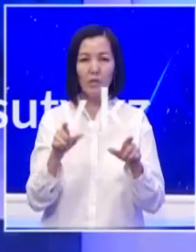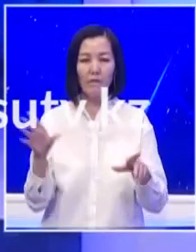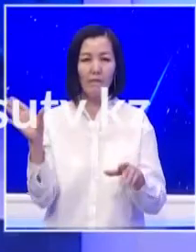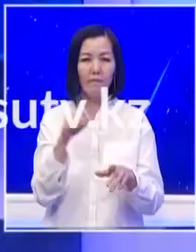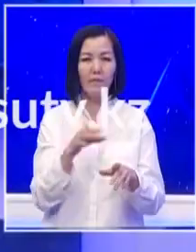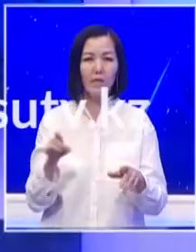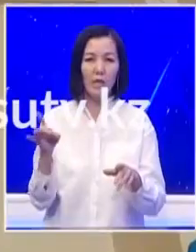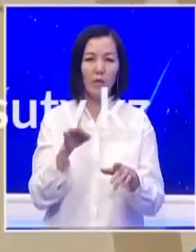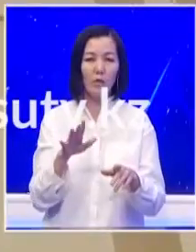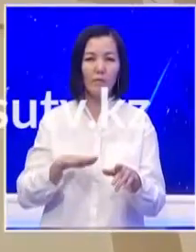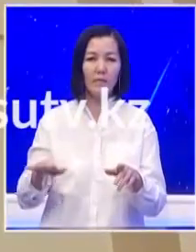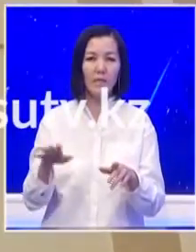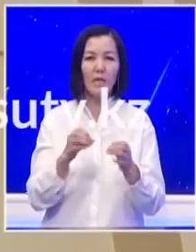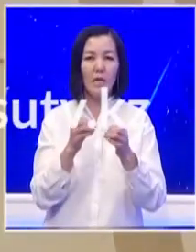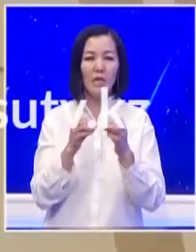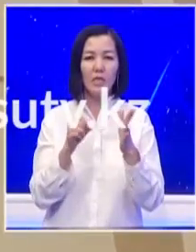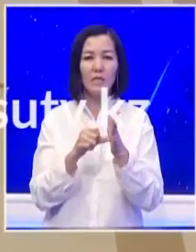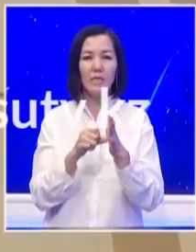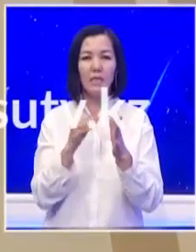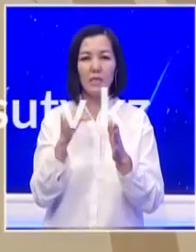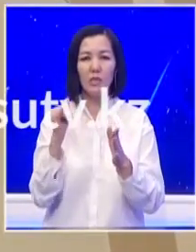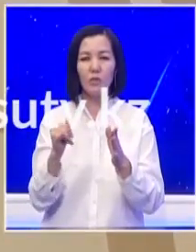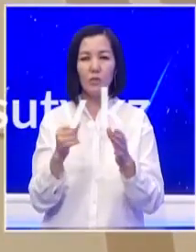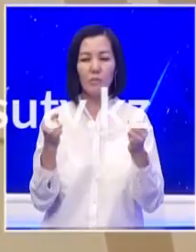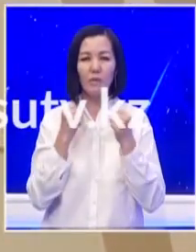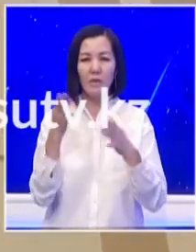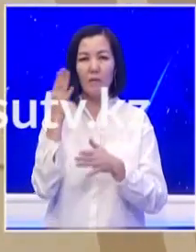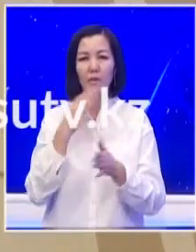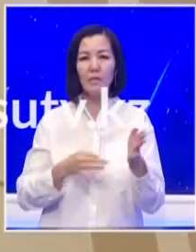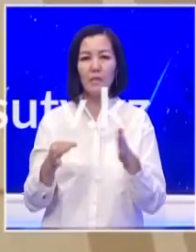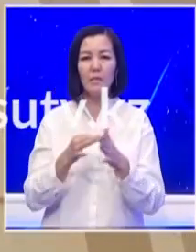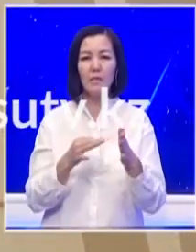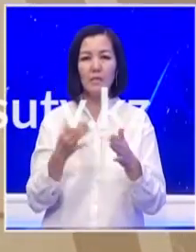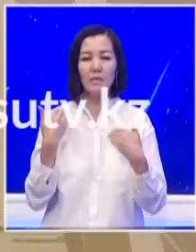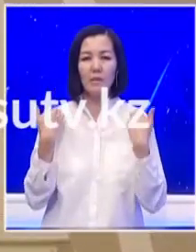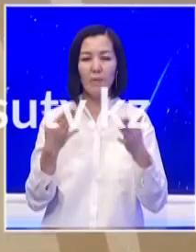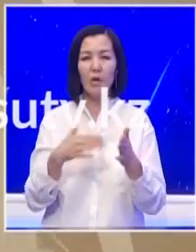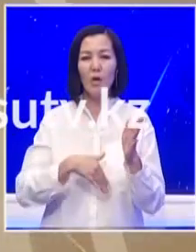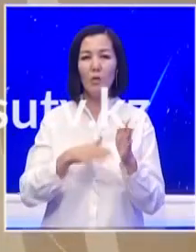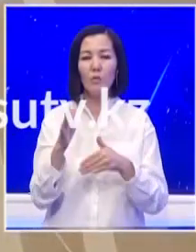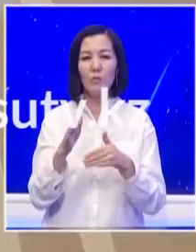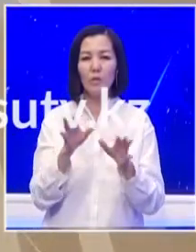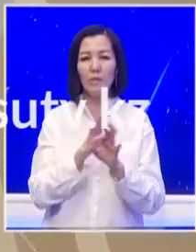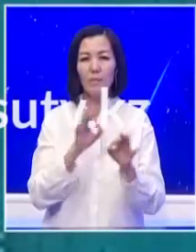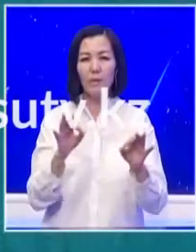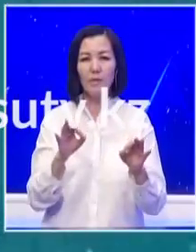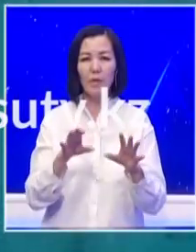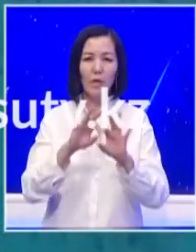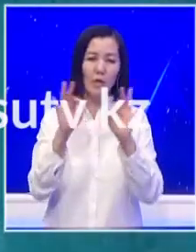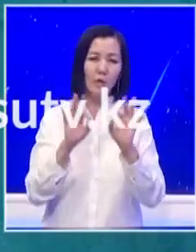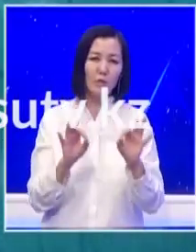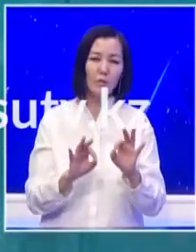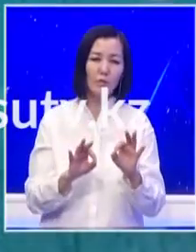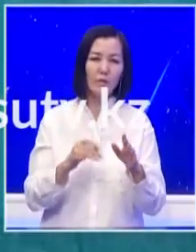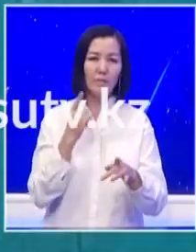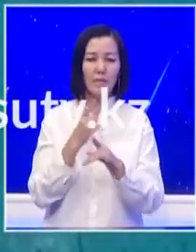регионов страны. 16 из них – ЖТСУ-цы. Спортсмены Алматинской области показали себя в лучшей форме при лазании на искусственном